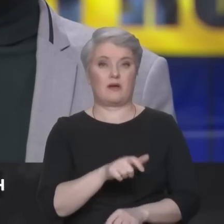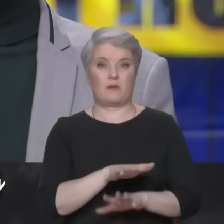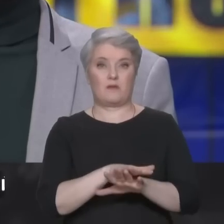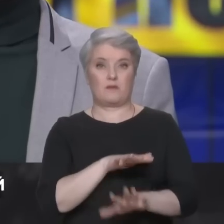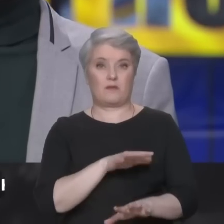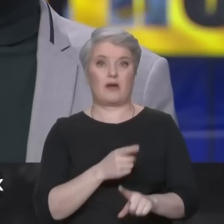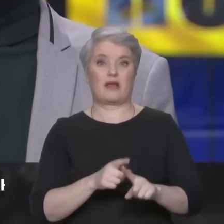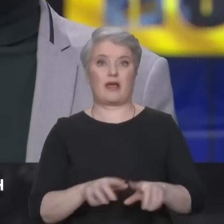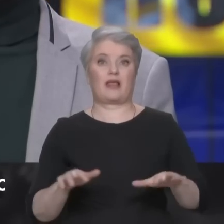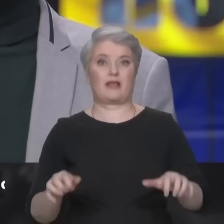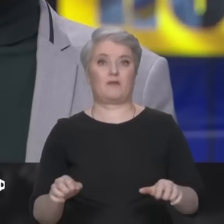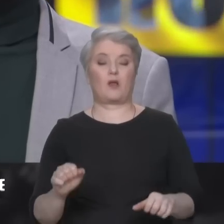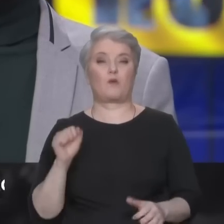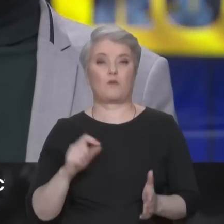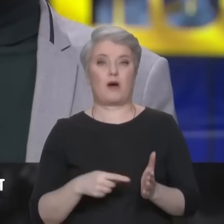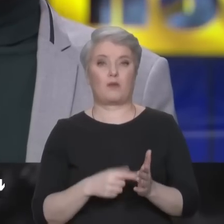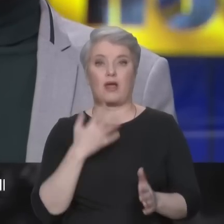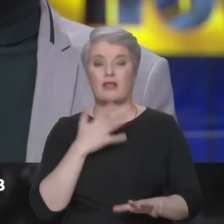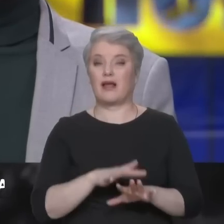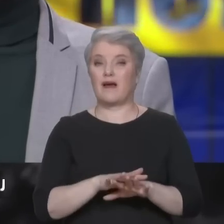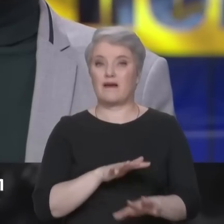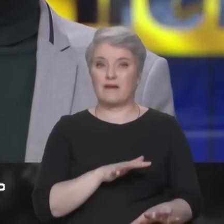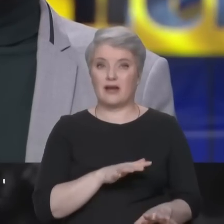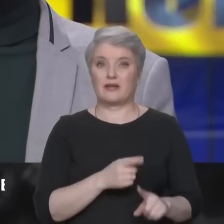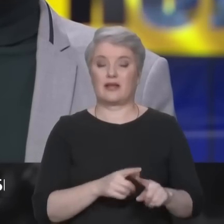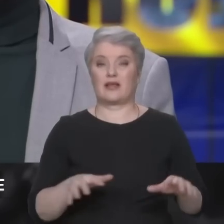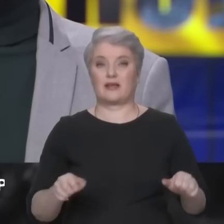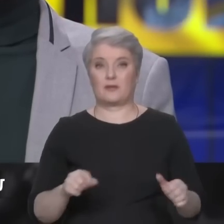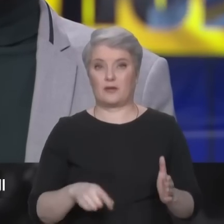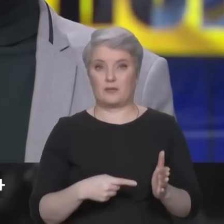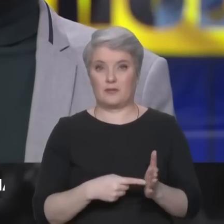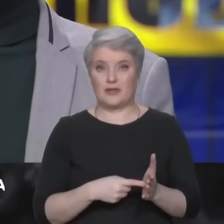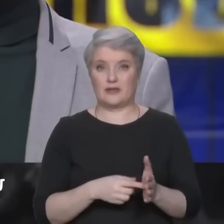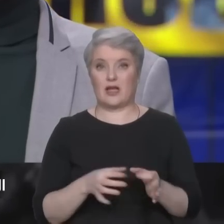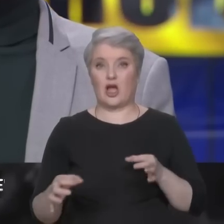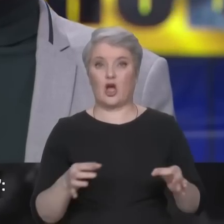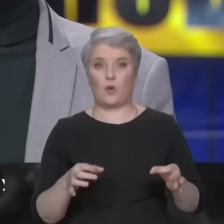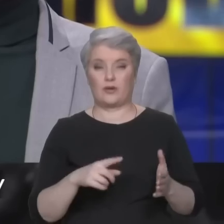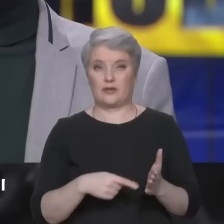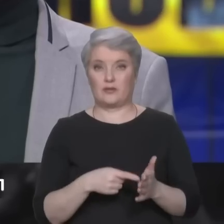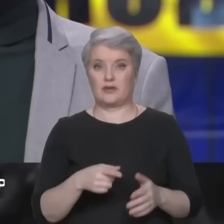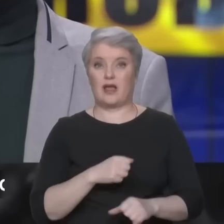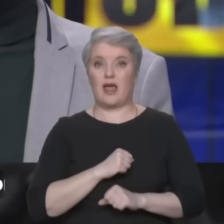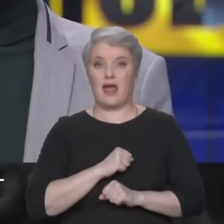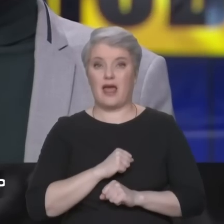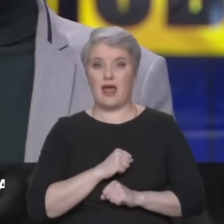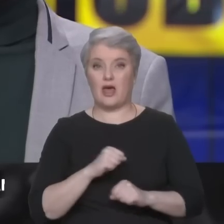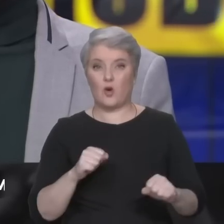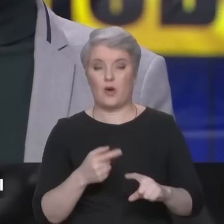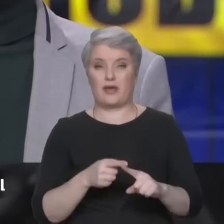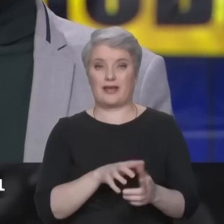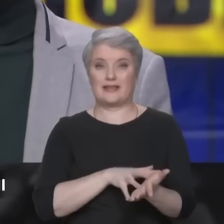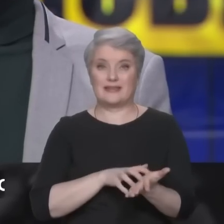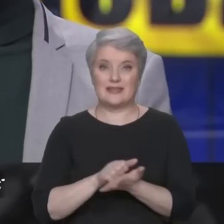бригади, і Національна гвардія, які тримають зараз місто і околиці міста, це є ті герої, які, в принципі, знищують